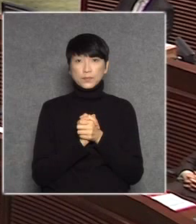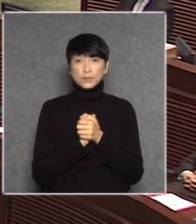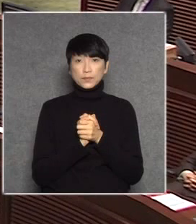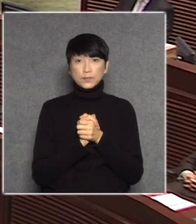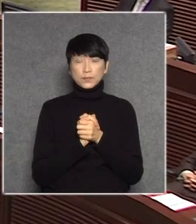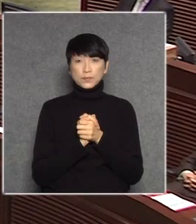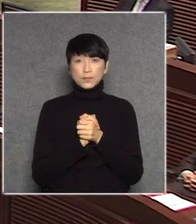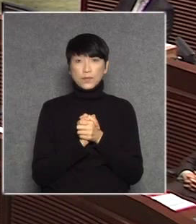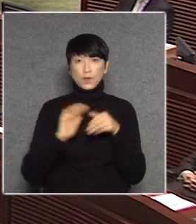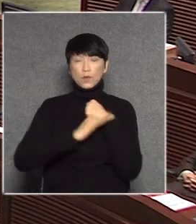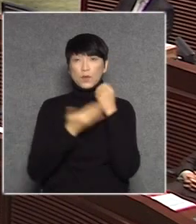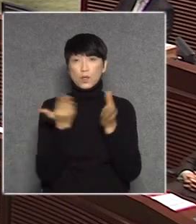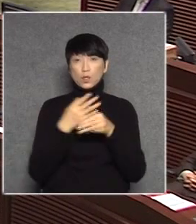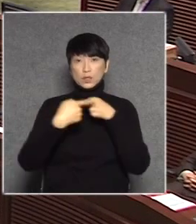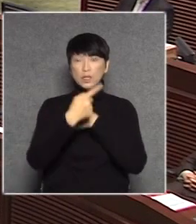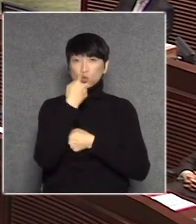法案首讀，